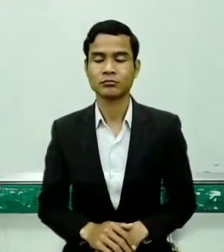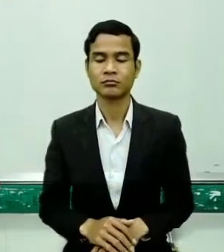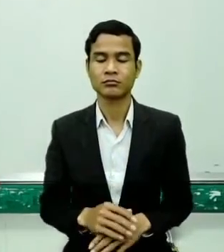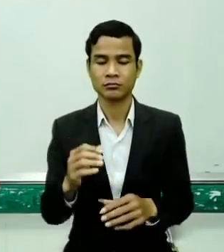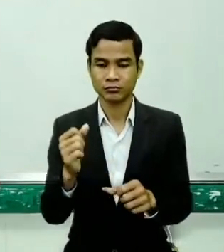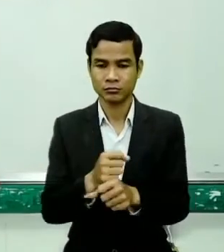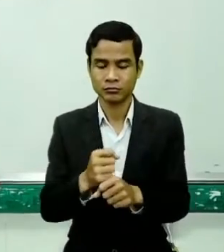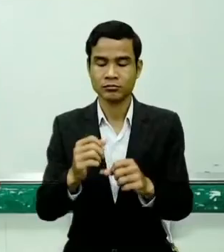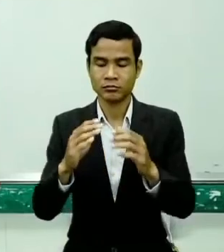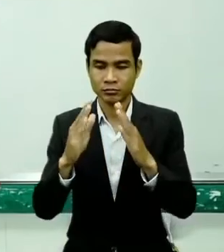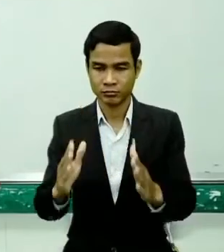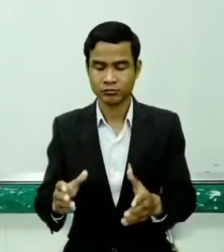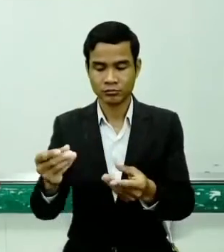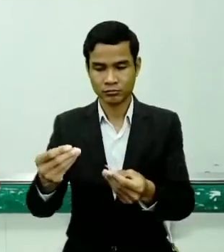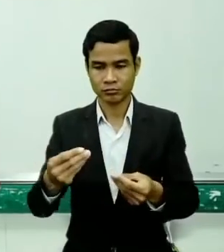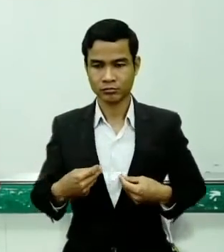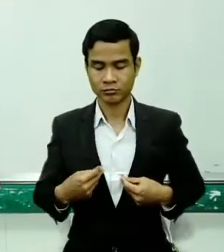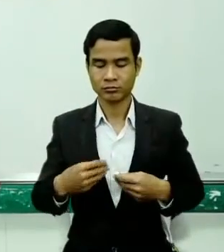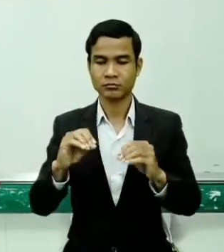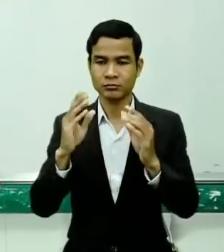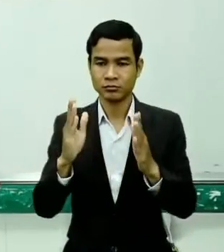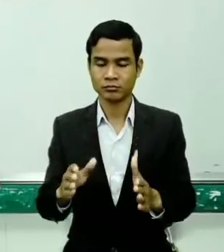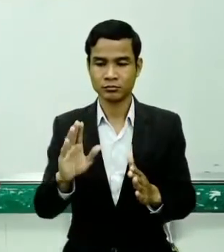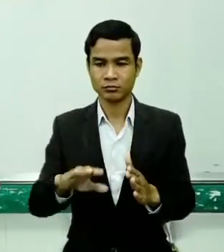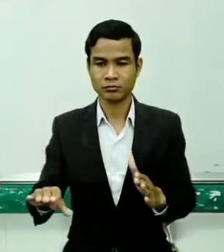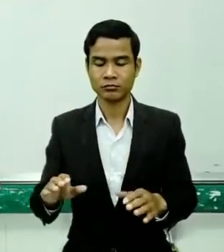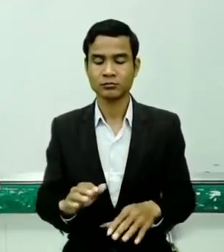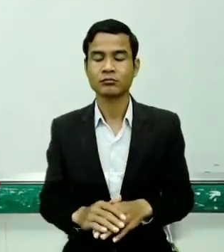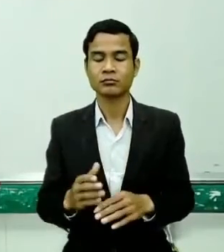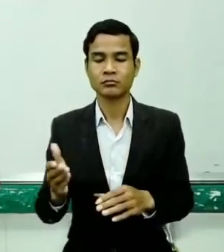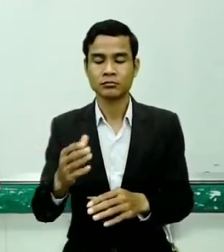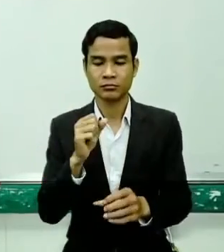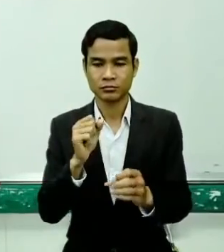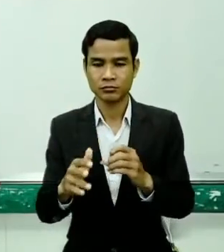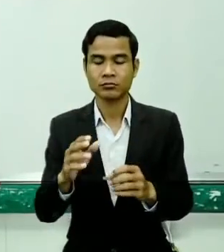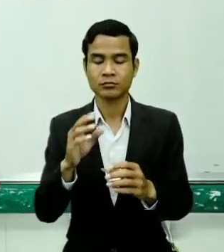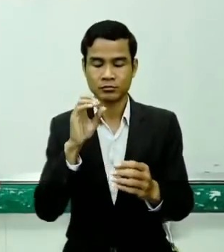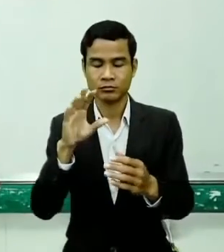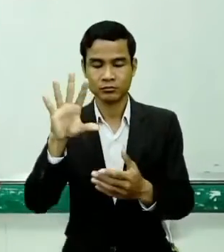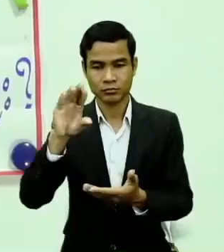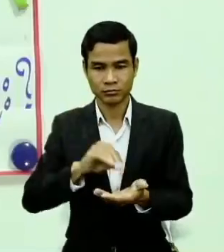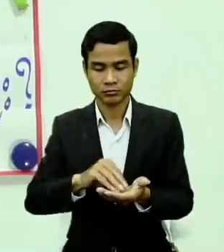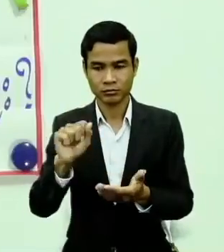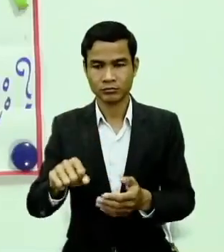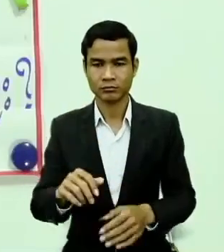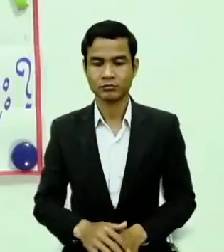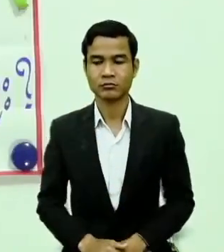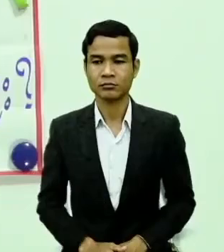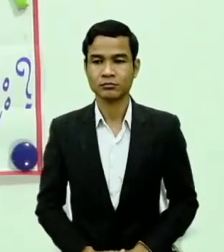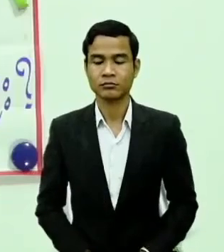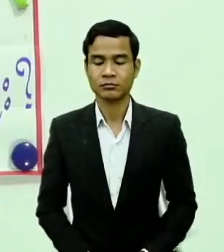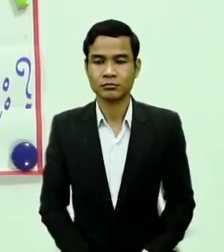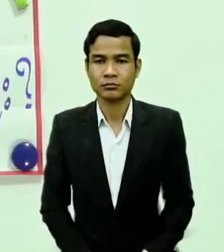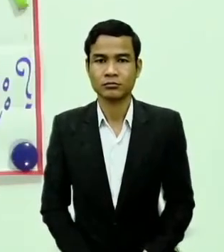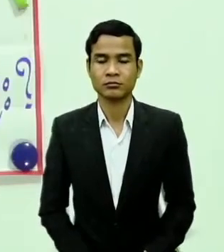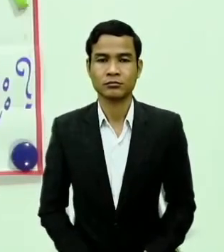bóng bên cạnh cạp tế hỏi nhạc cừu tỏ chân xông chập đàm chùm lón